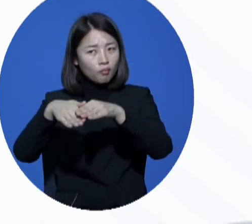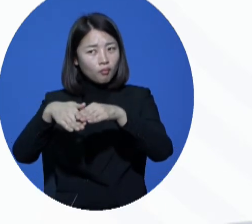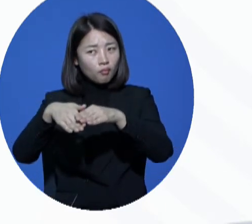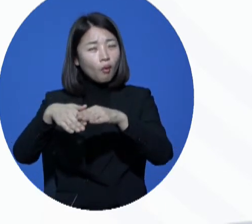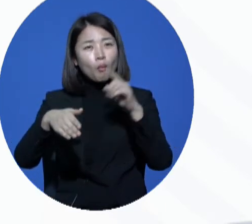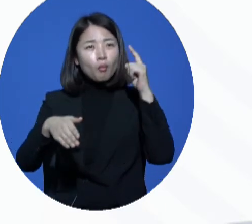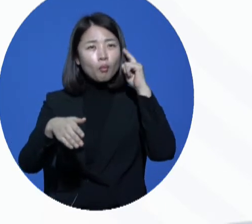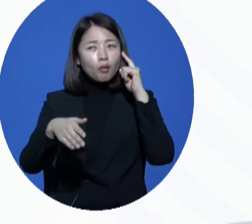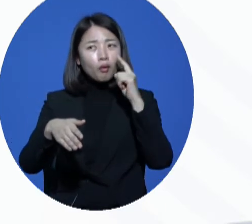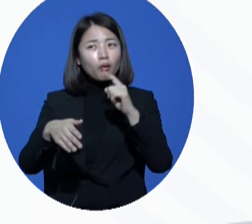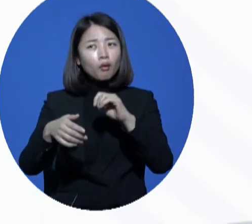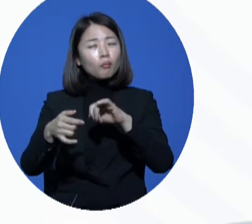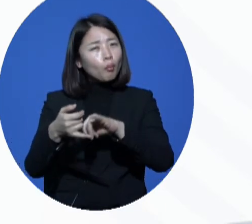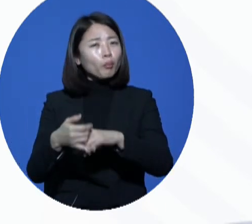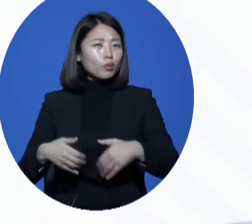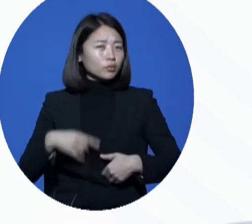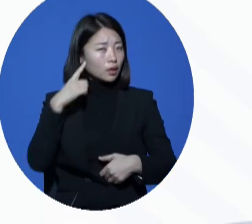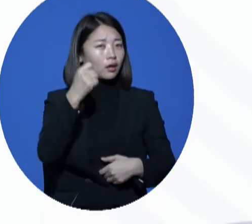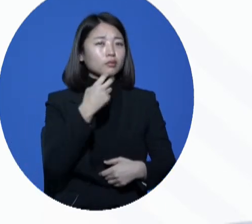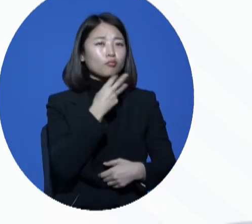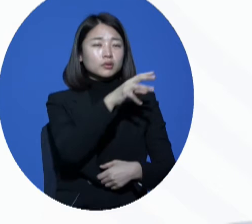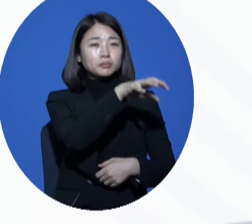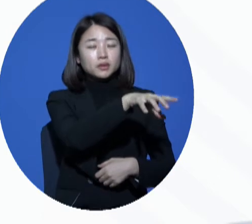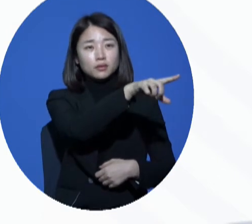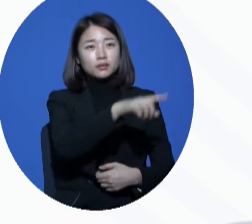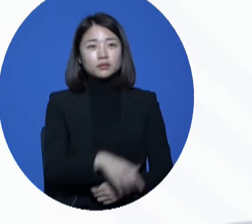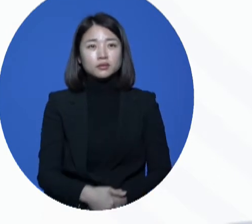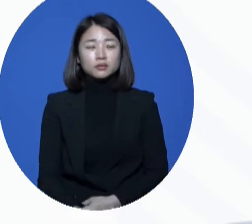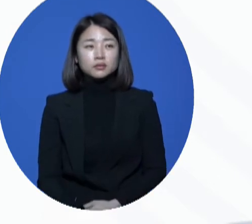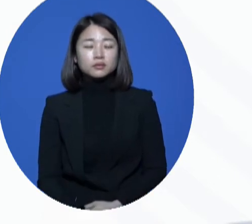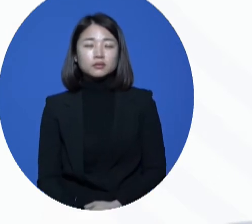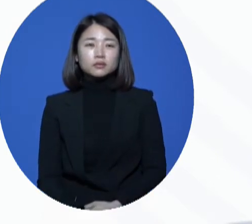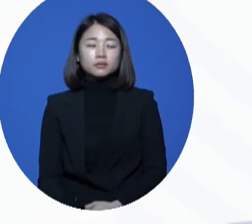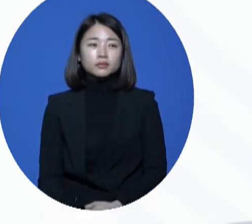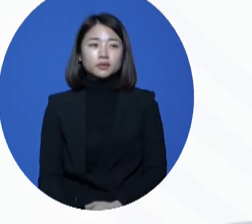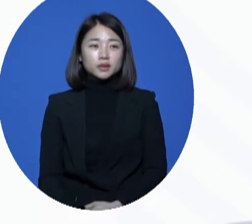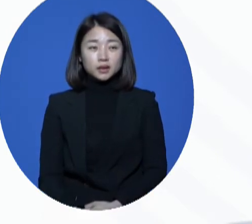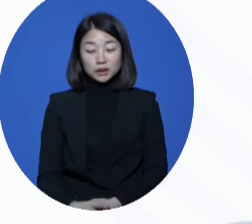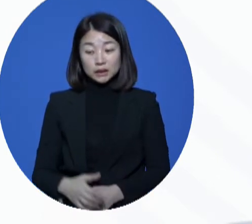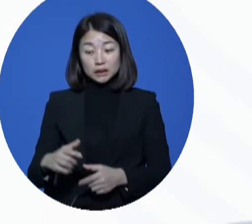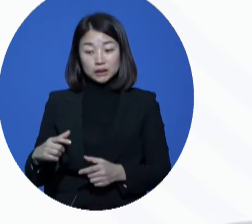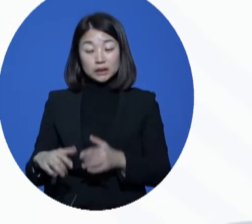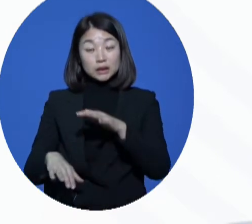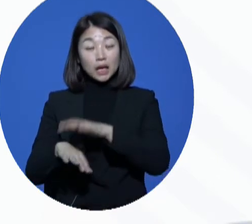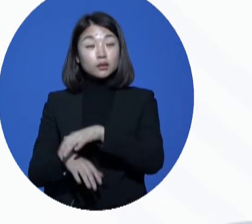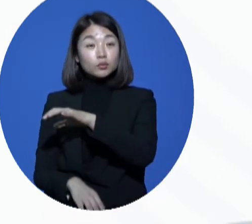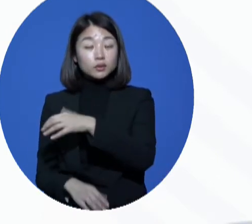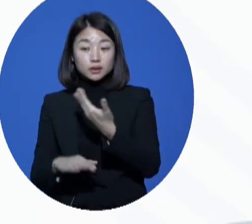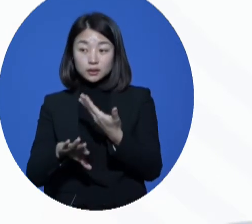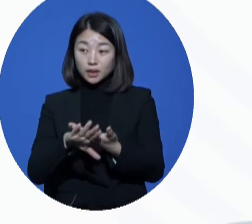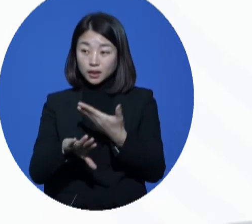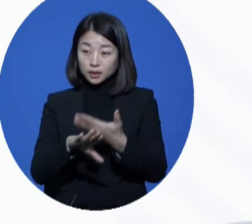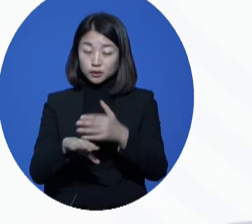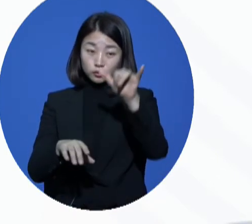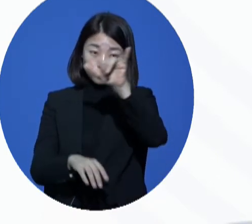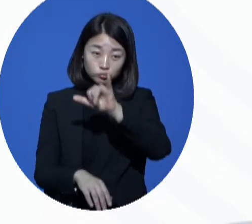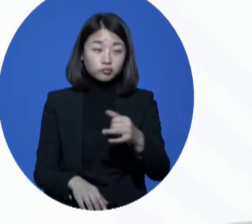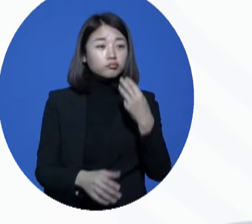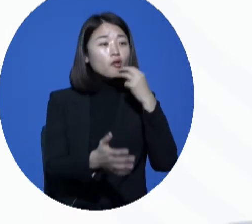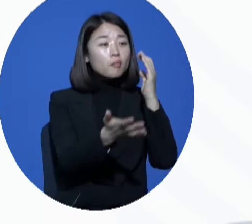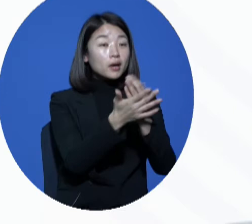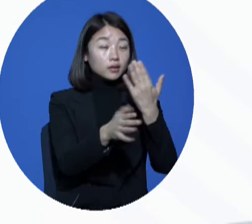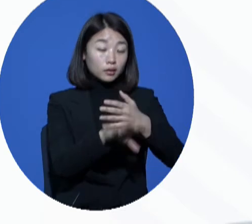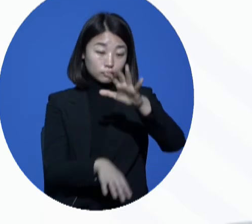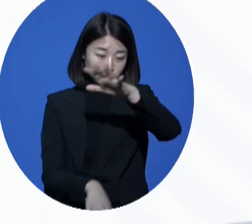의제도 이렇게 이제 장애단체들이 힘있게 가져갈 수 있는 반면에 사실 지역에 있는 시도에서는 긴급